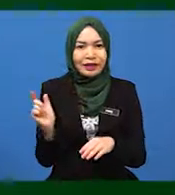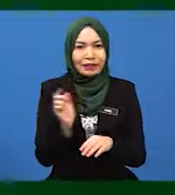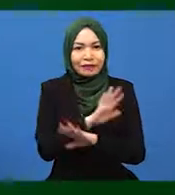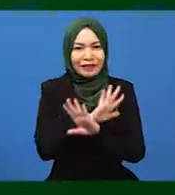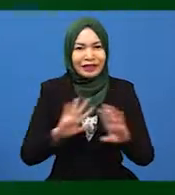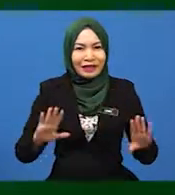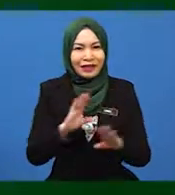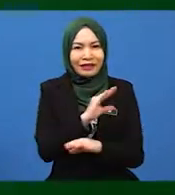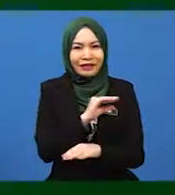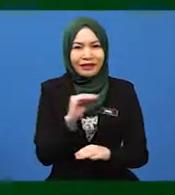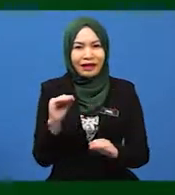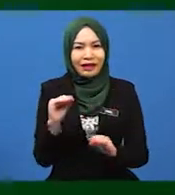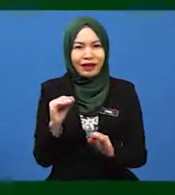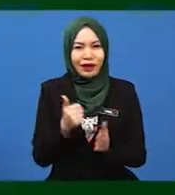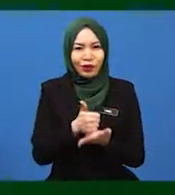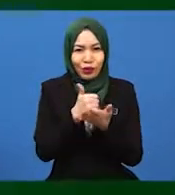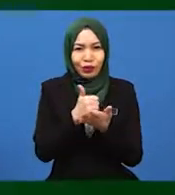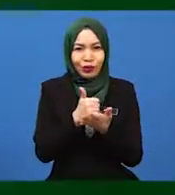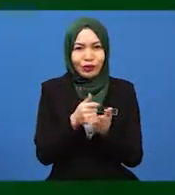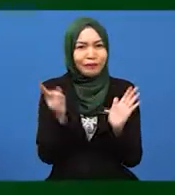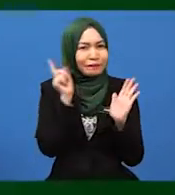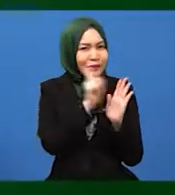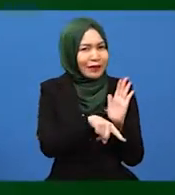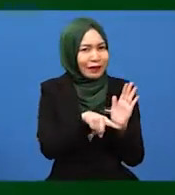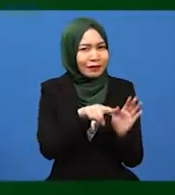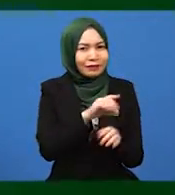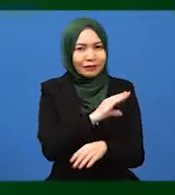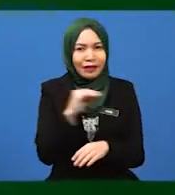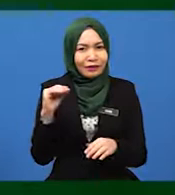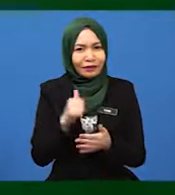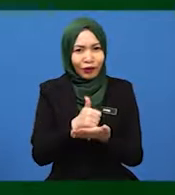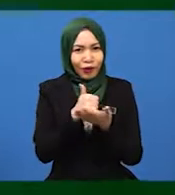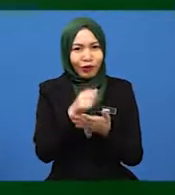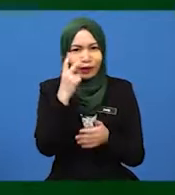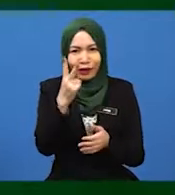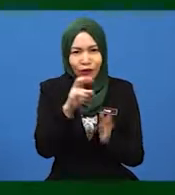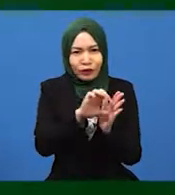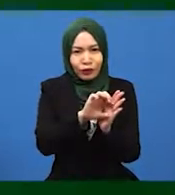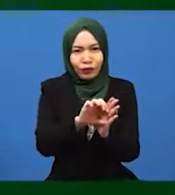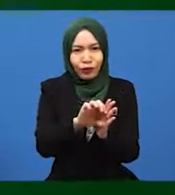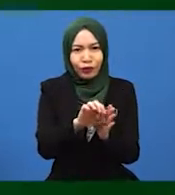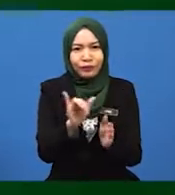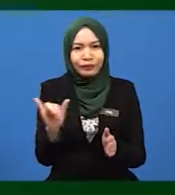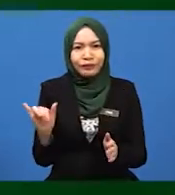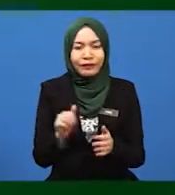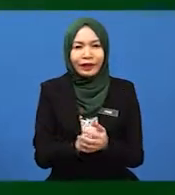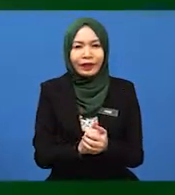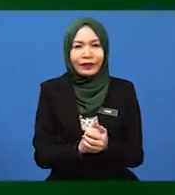tolong. Perhatikan contoh-contoh ayat berikut.